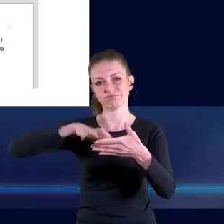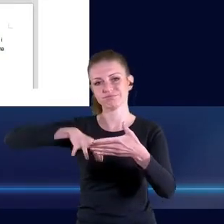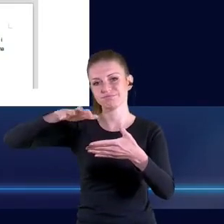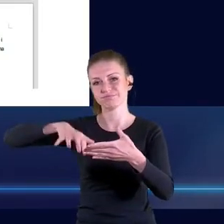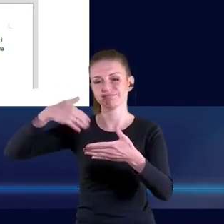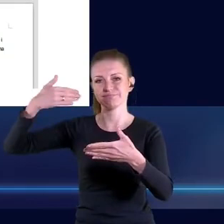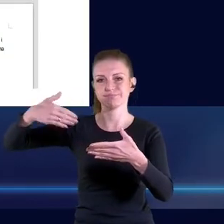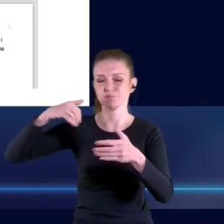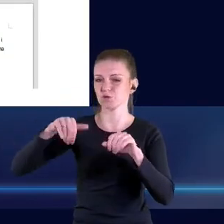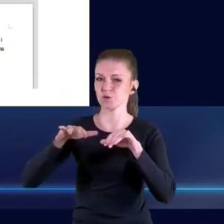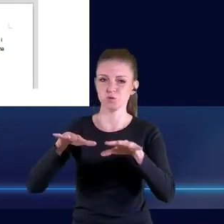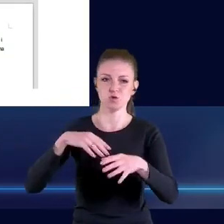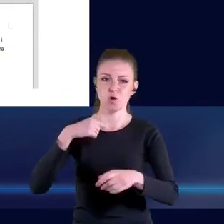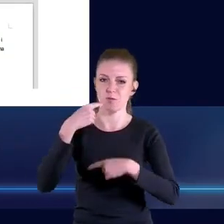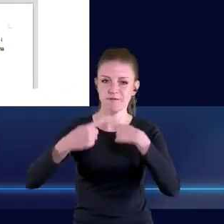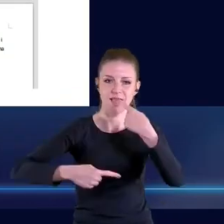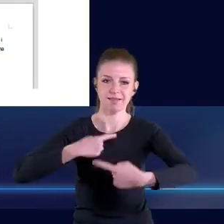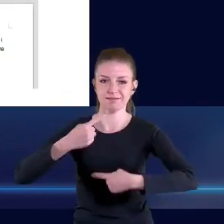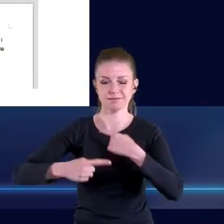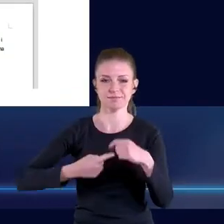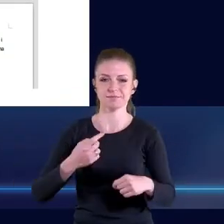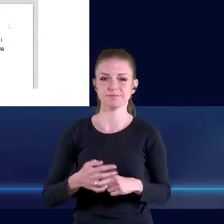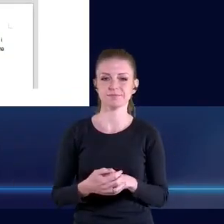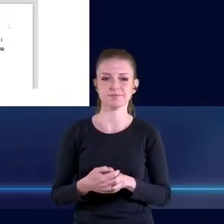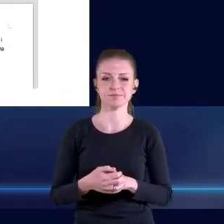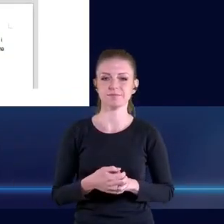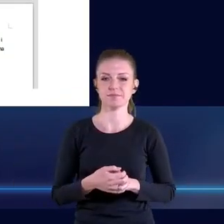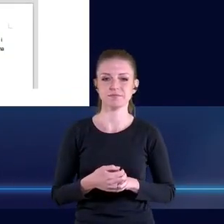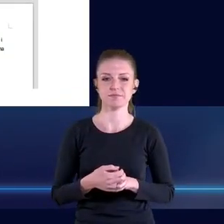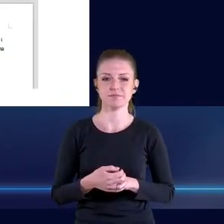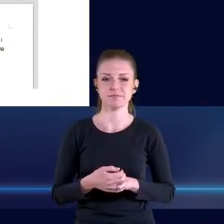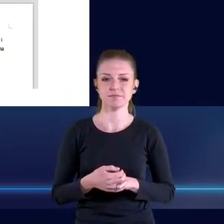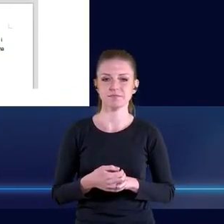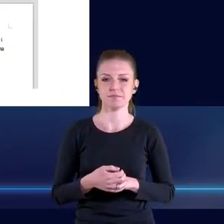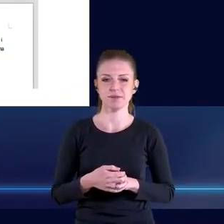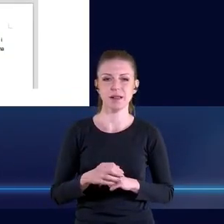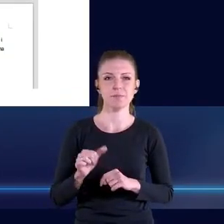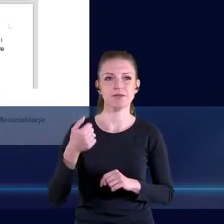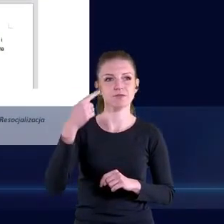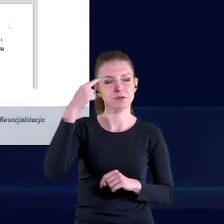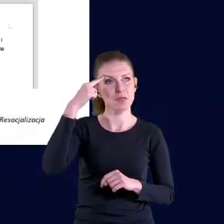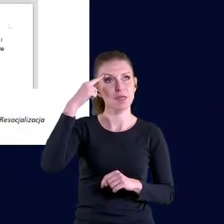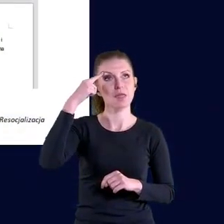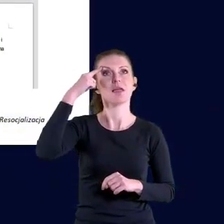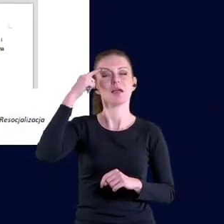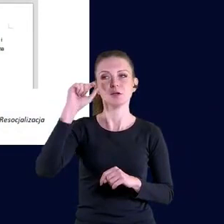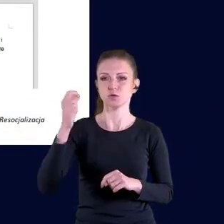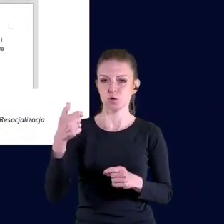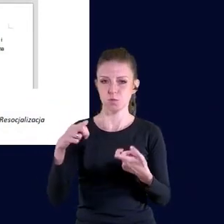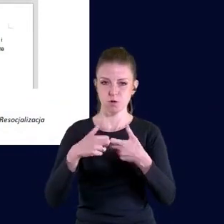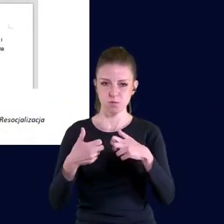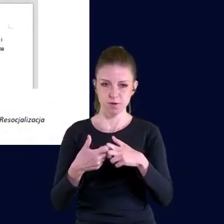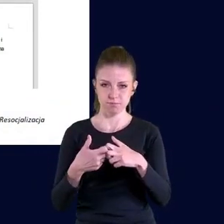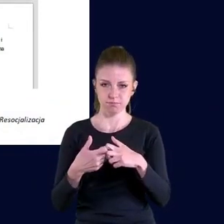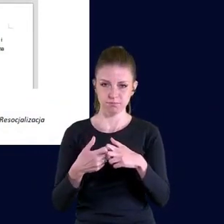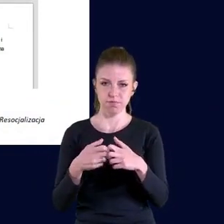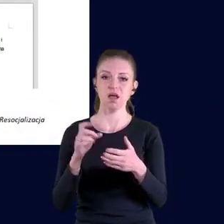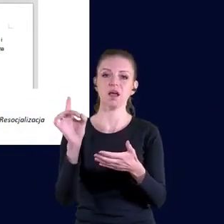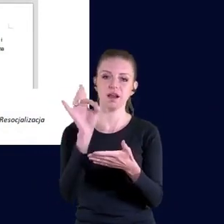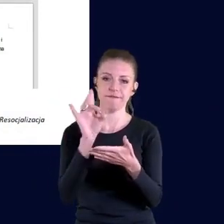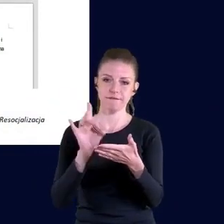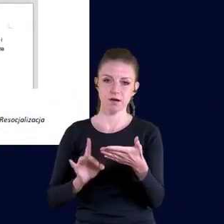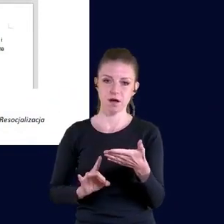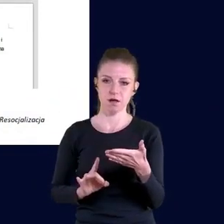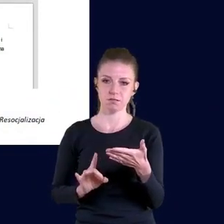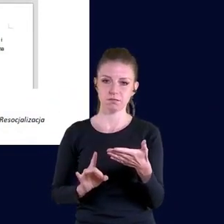przychodzi do głowy Jeśli chodzi o elementy które mogą być niedostępne dla takich osób No to są równi grafiki